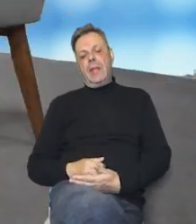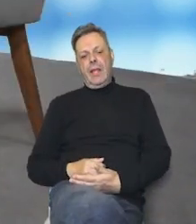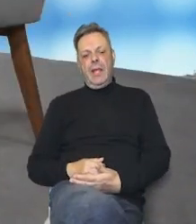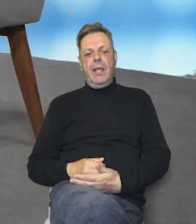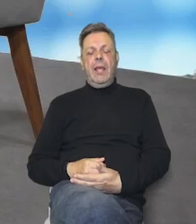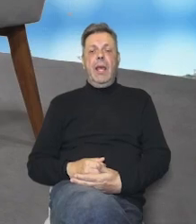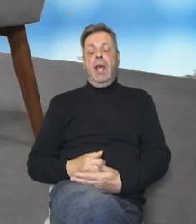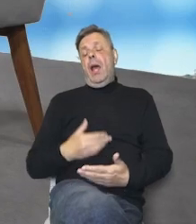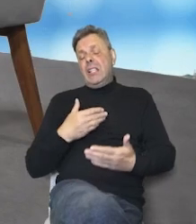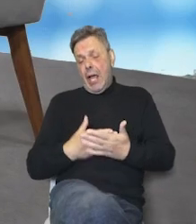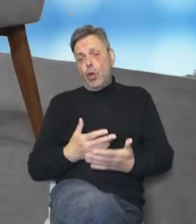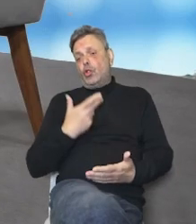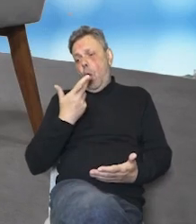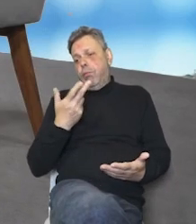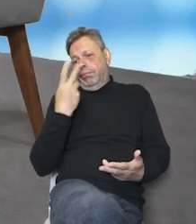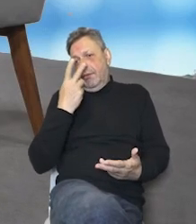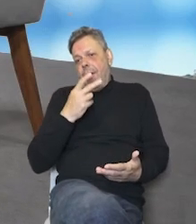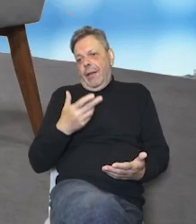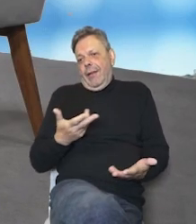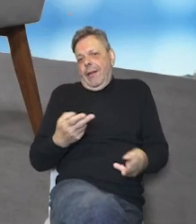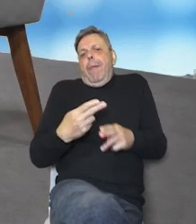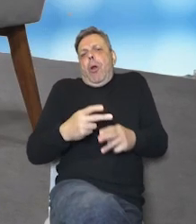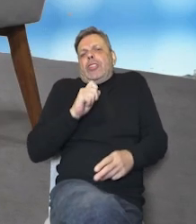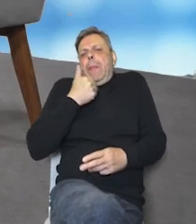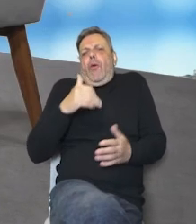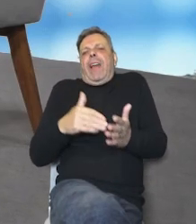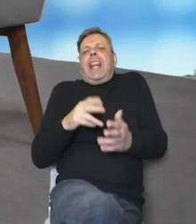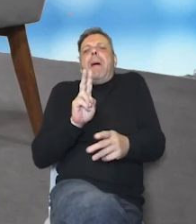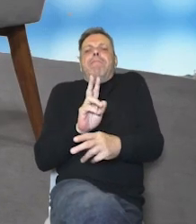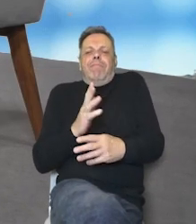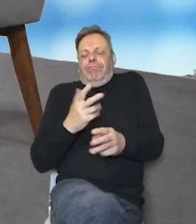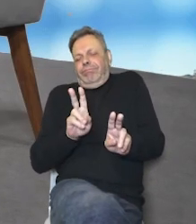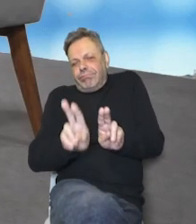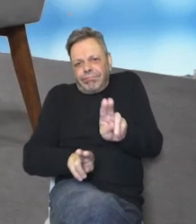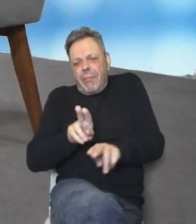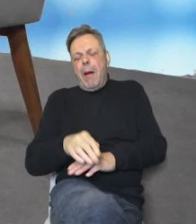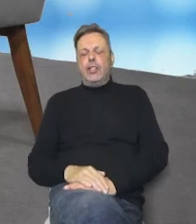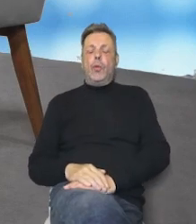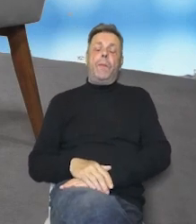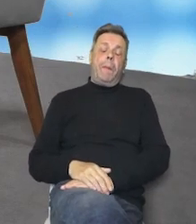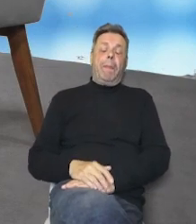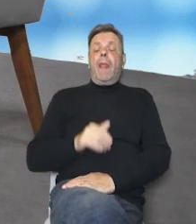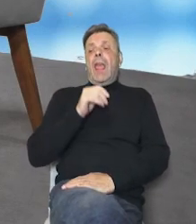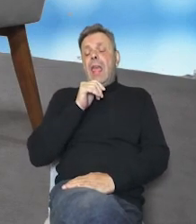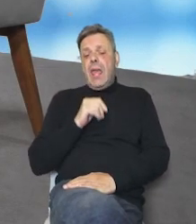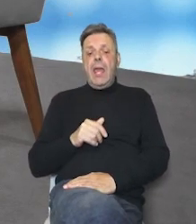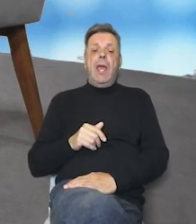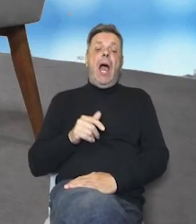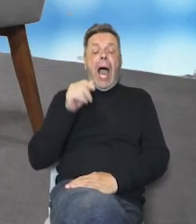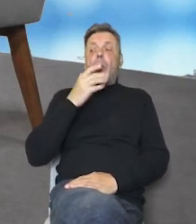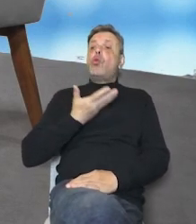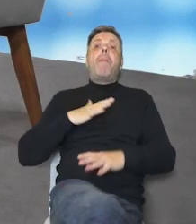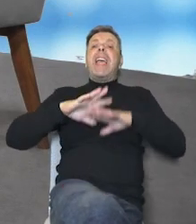Pekmezav je jer mu treba pažnja. A kad ima povjerenje u svog doktora, onda on ide zadovoljan